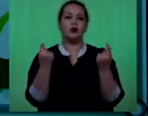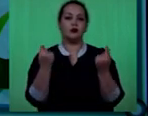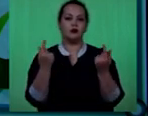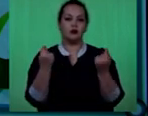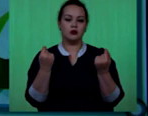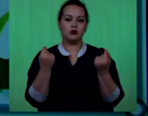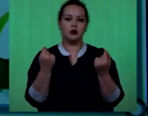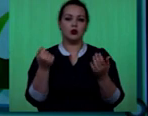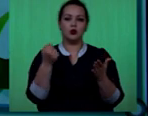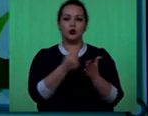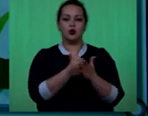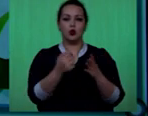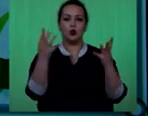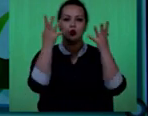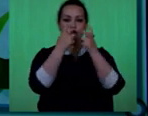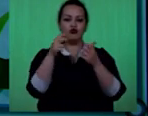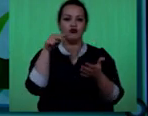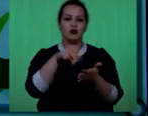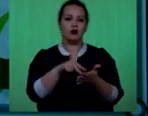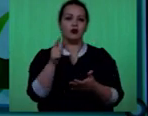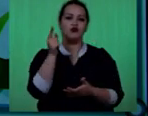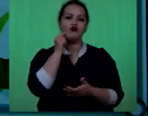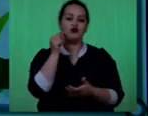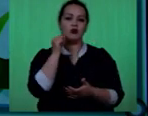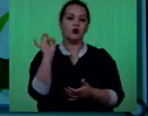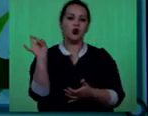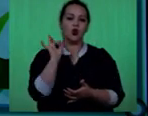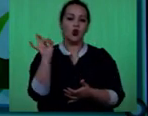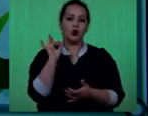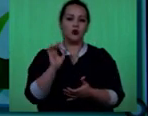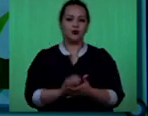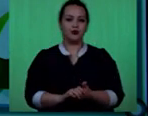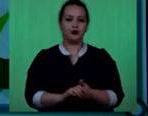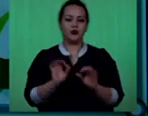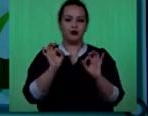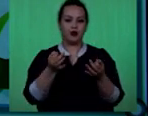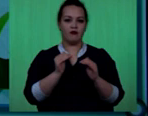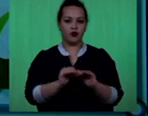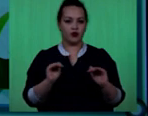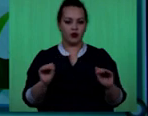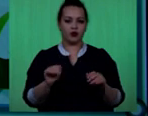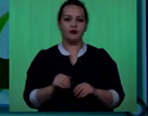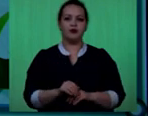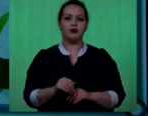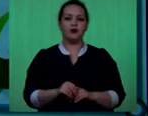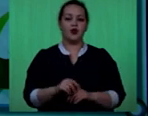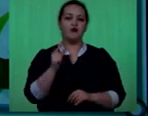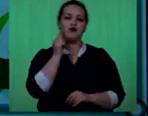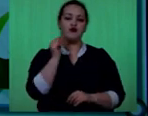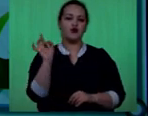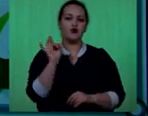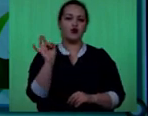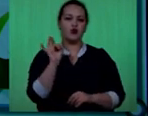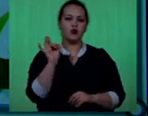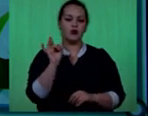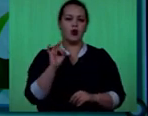до ночи стоит пчелиный гул правильно ребята пчелиный гул стоит в